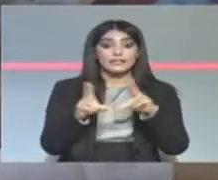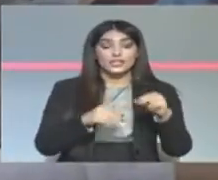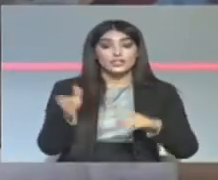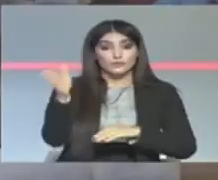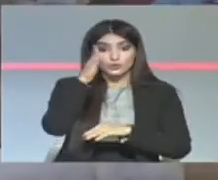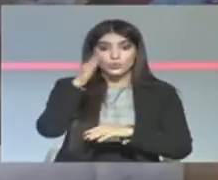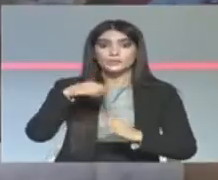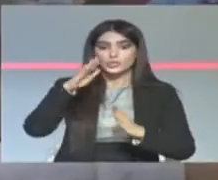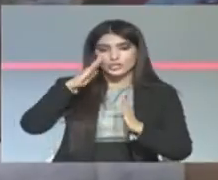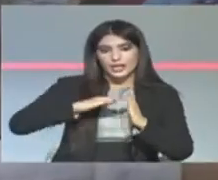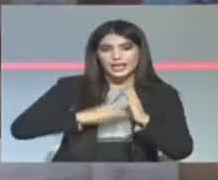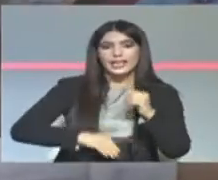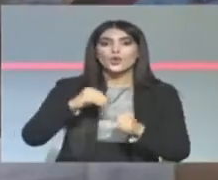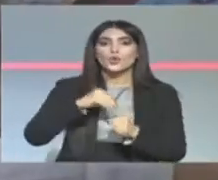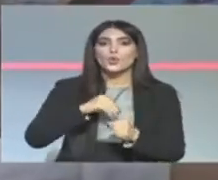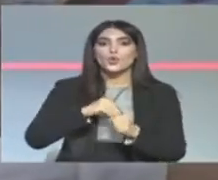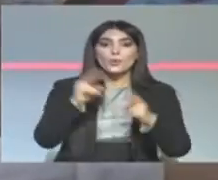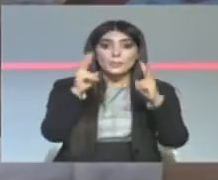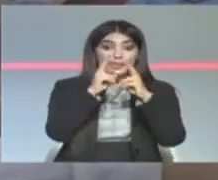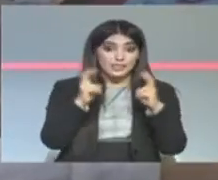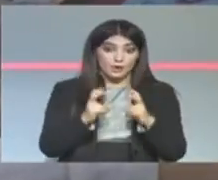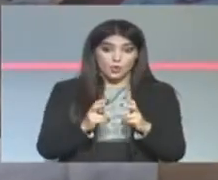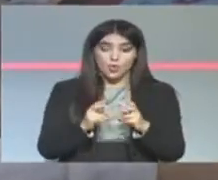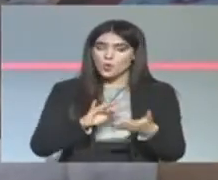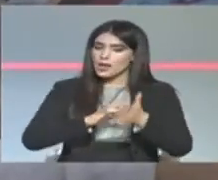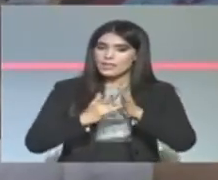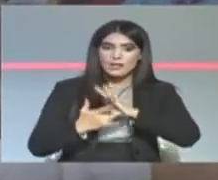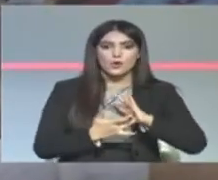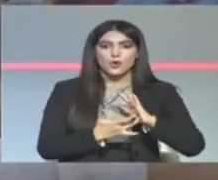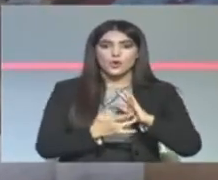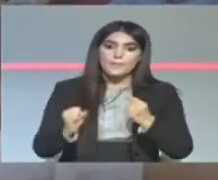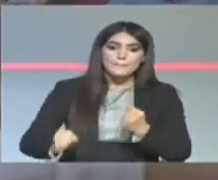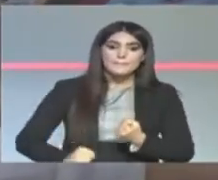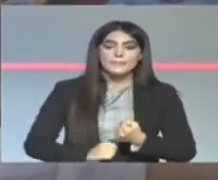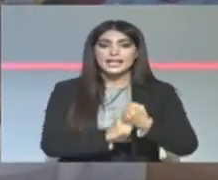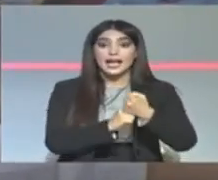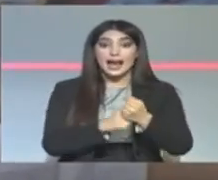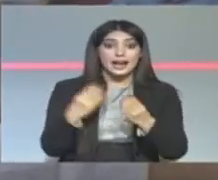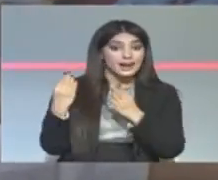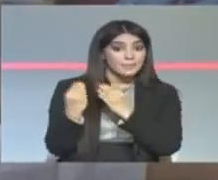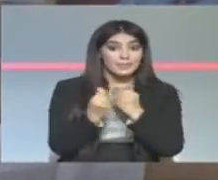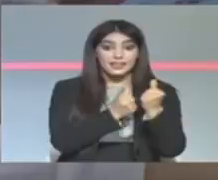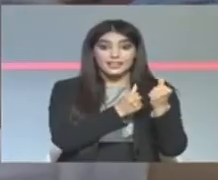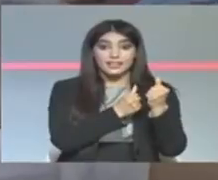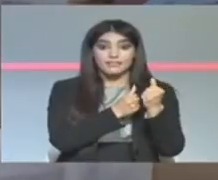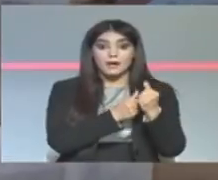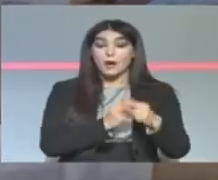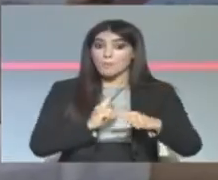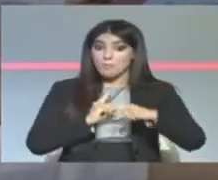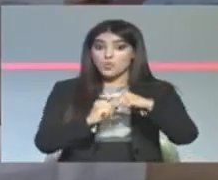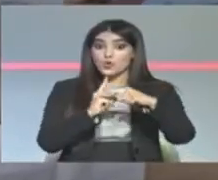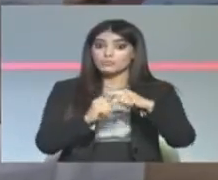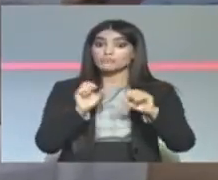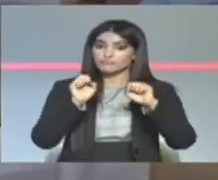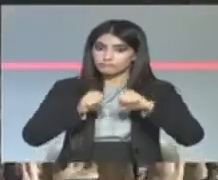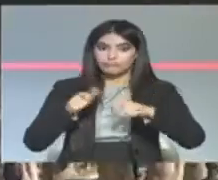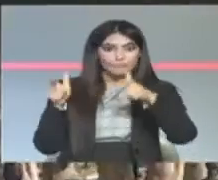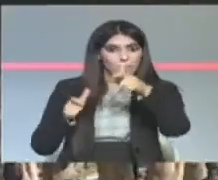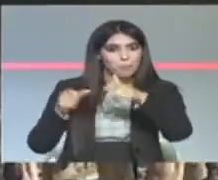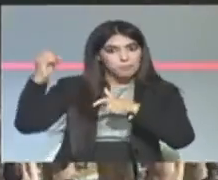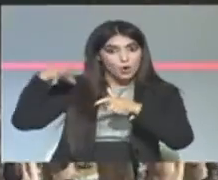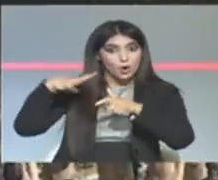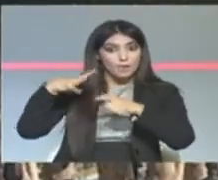من الاقتصاد الطاقه والى هذا الكل الى جانب العنصر البيئي اللي هو يدخل ويزيد يترسخ